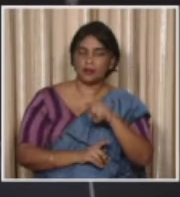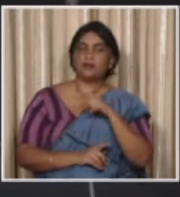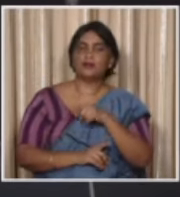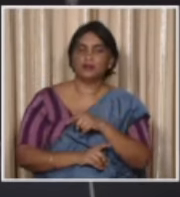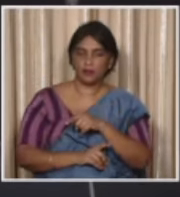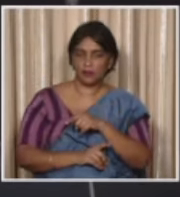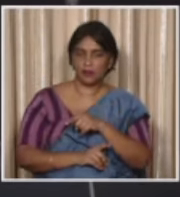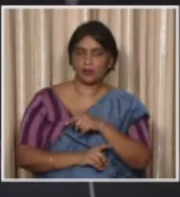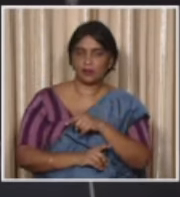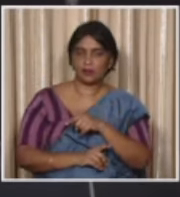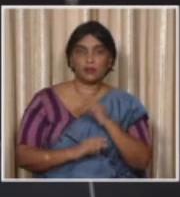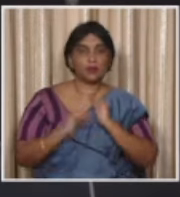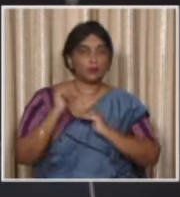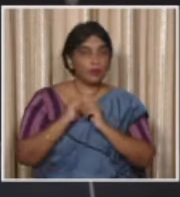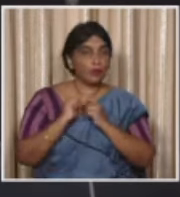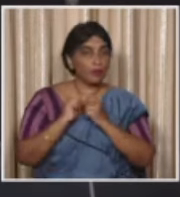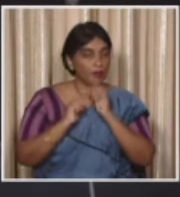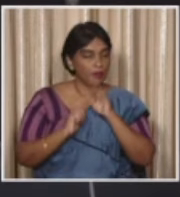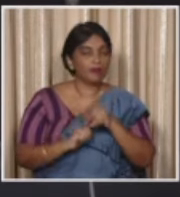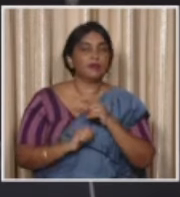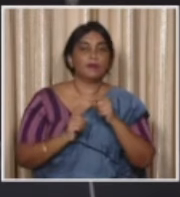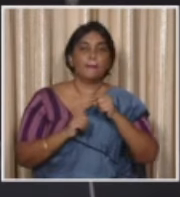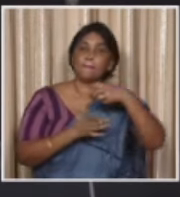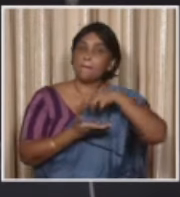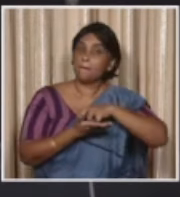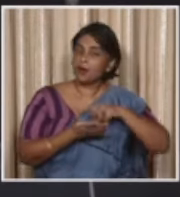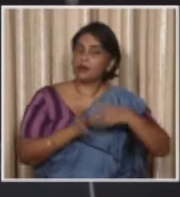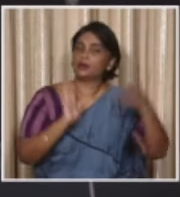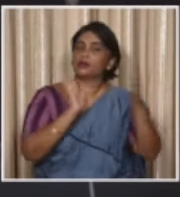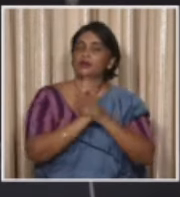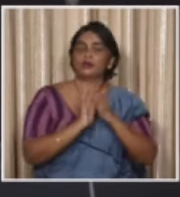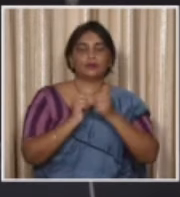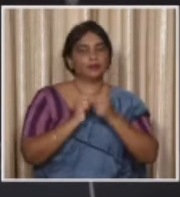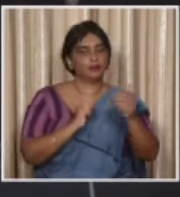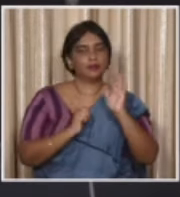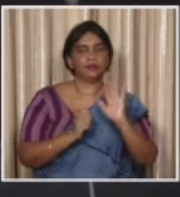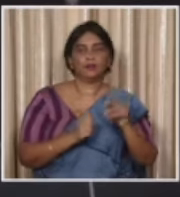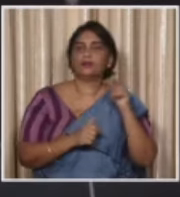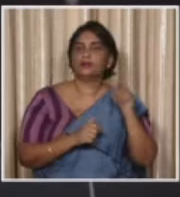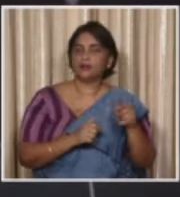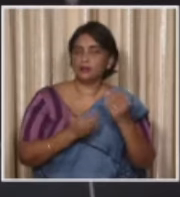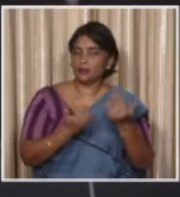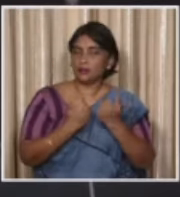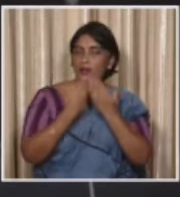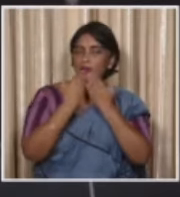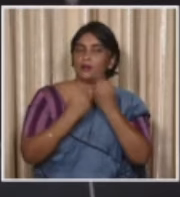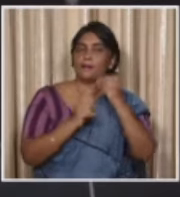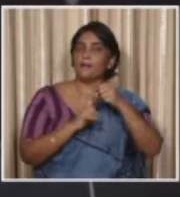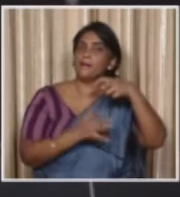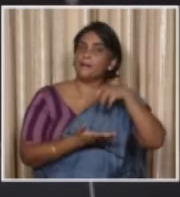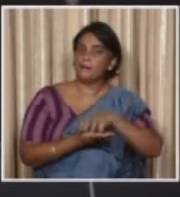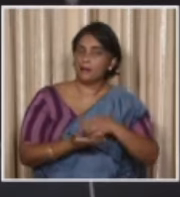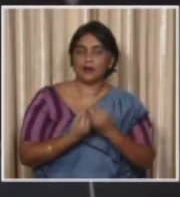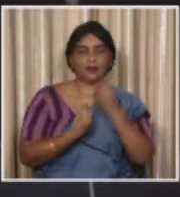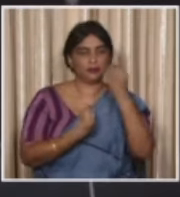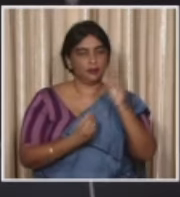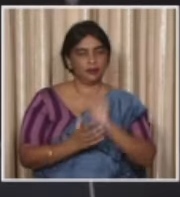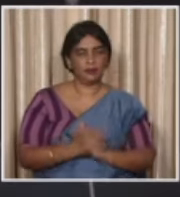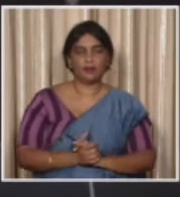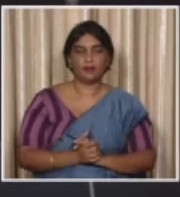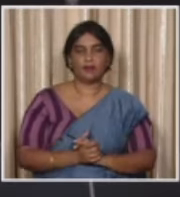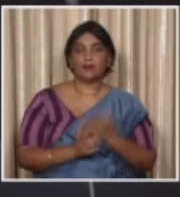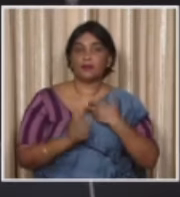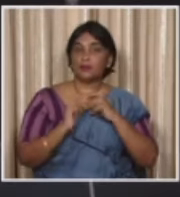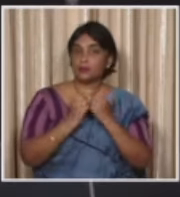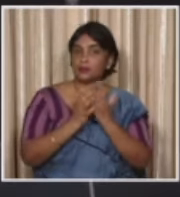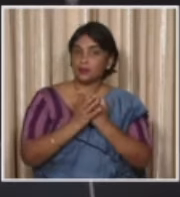ඒගොල්ලන්ගේ ප්‍රායක ගැටලු තියෙනවා පළාත් බලධාරීන් සමග විසඳ ගන්න. ඒ සඳහා අවශ්‍ය උපදෙස් පළාත් බලධාරීන්ට දීලා තියෙනවා. අපි